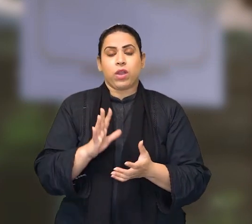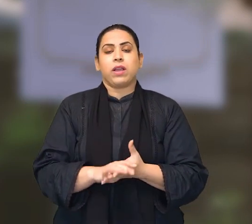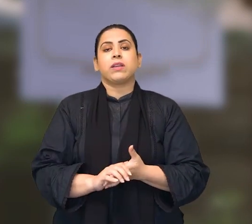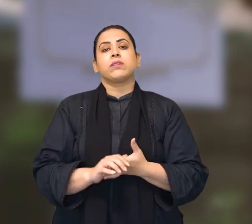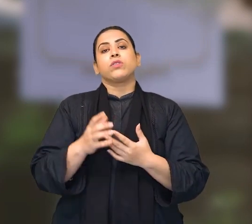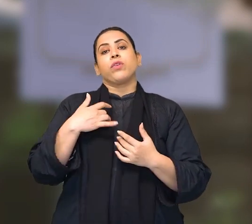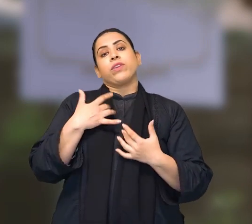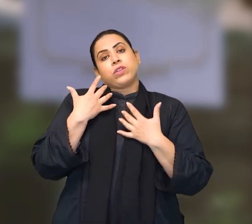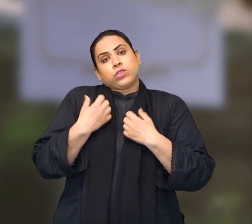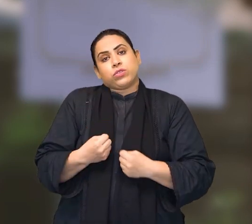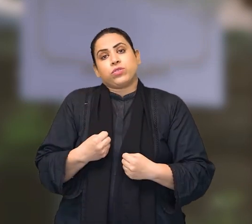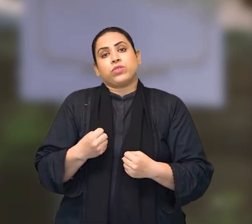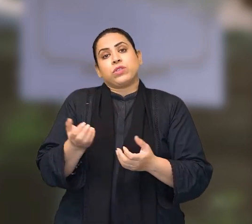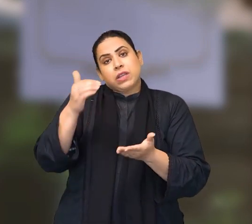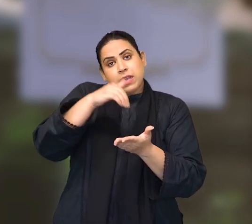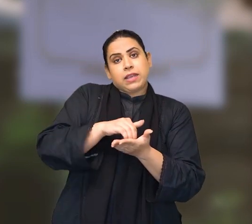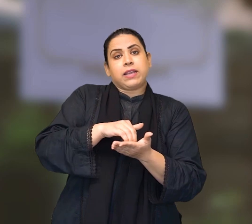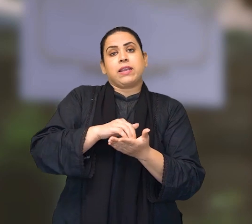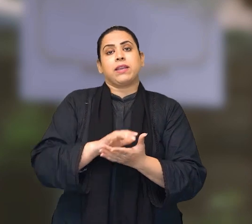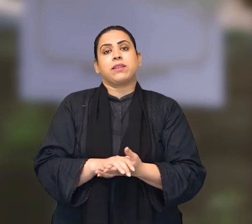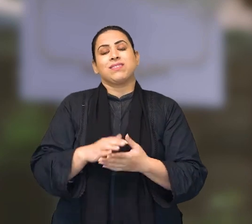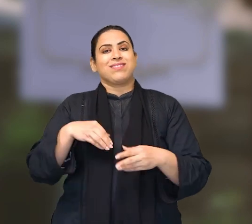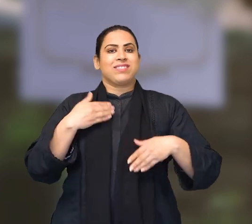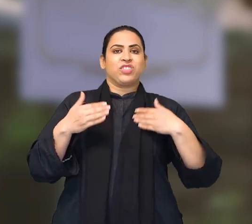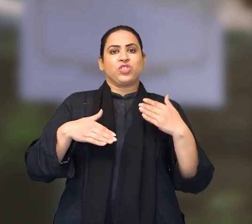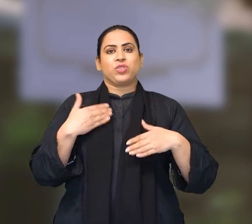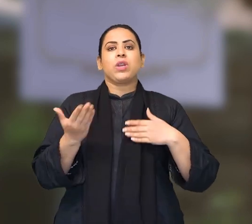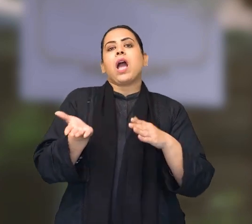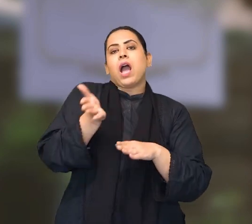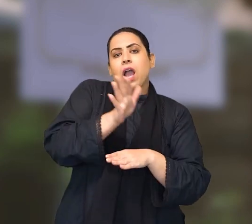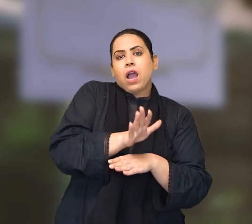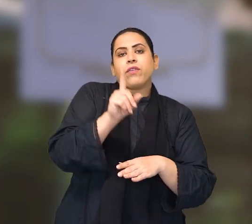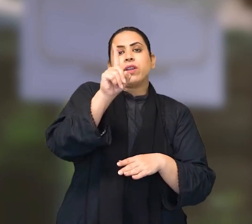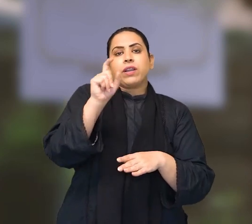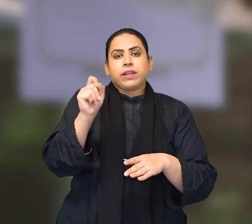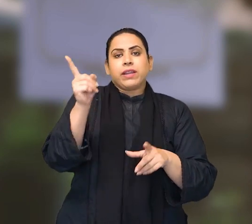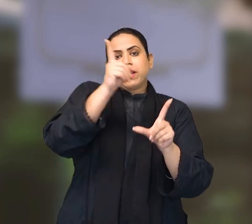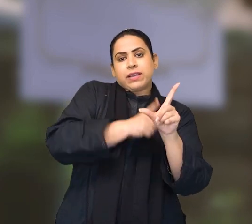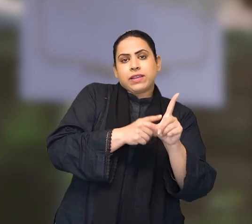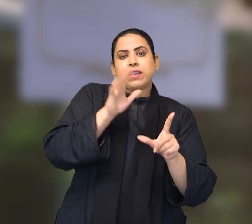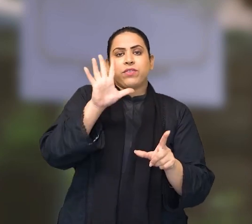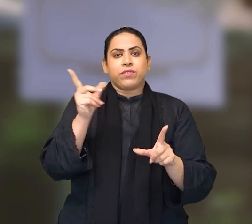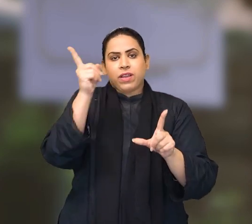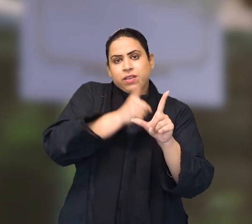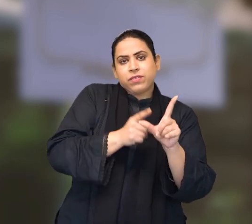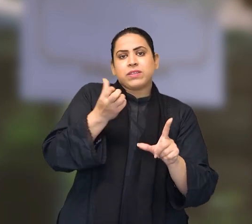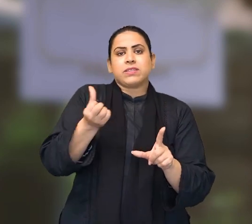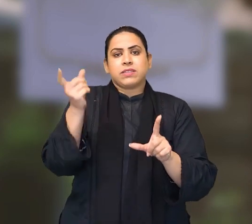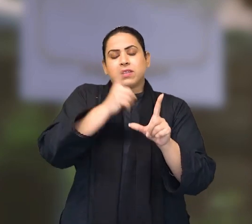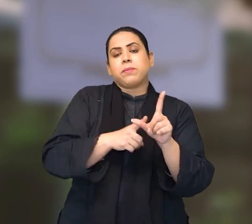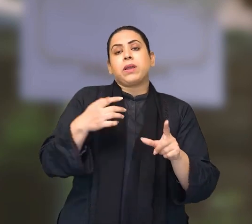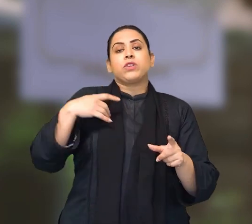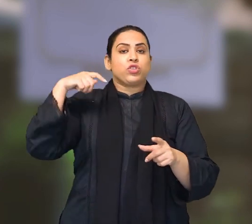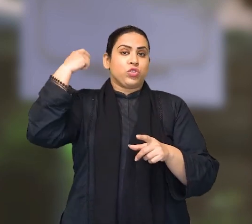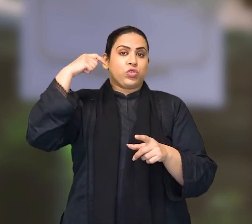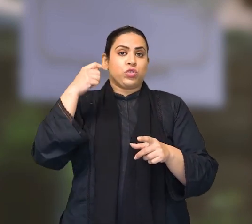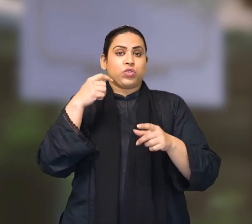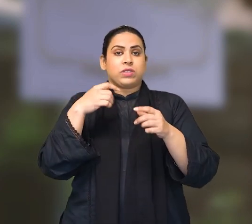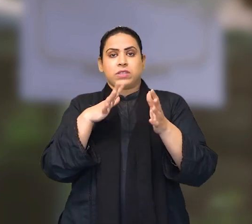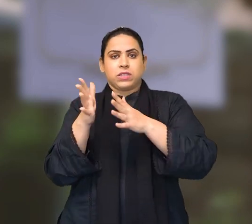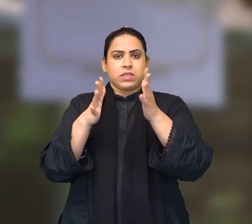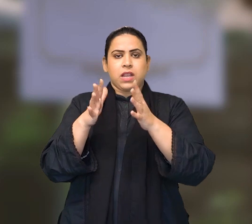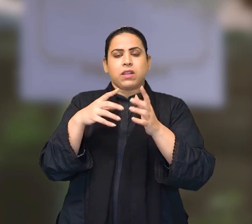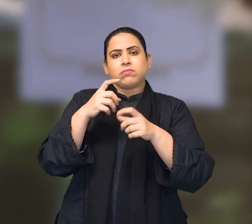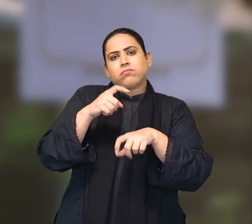देयर वेडिंग्स, विच पीपल कैन लाइक enjoy that after 10 years, 5 years, 6 years. हमारा जो शूटिंग स्टाइल था कि